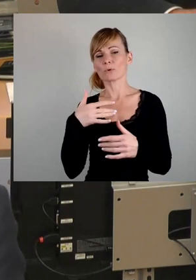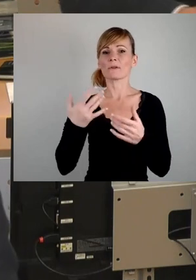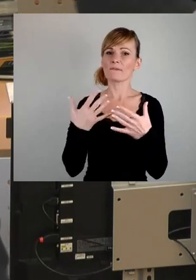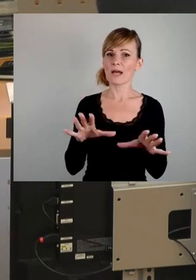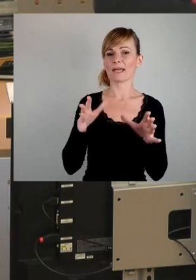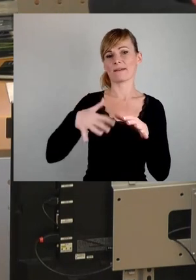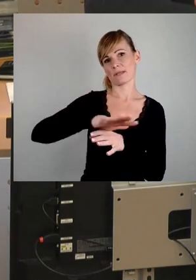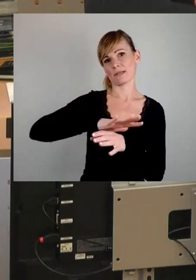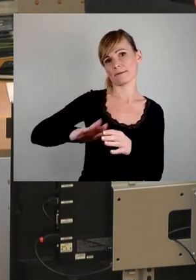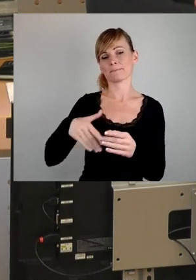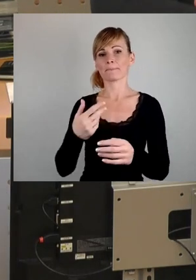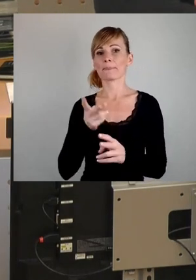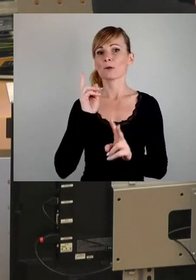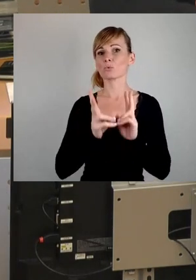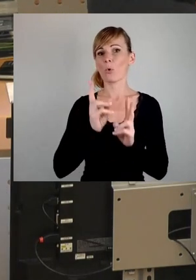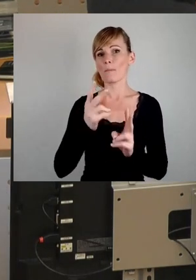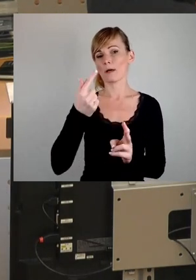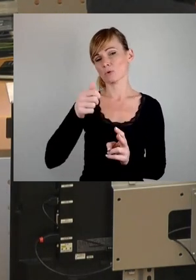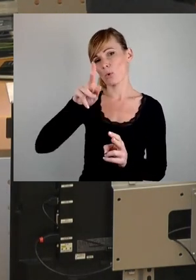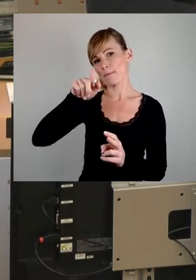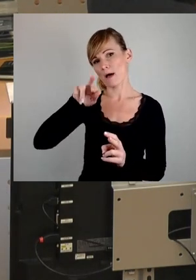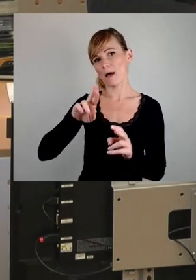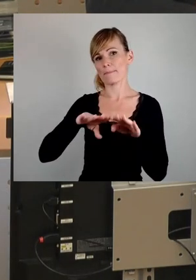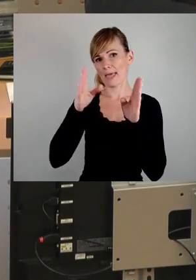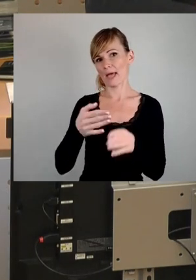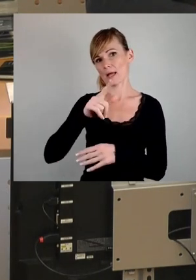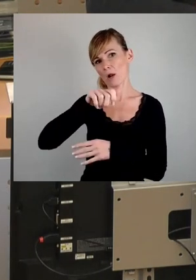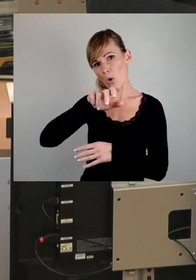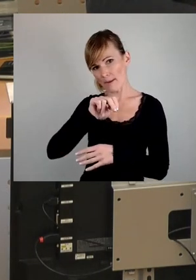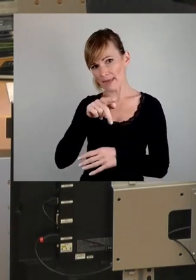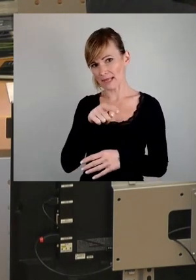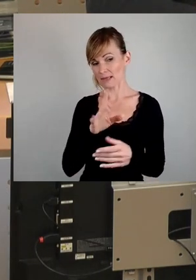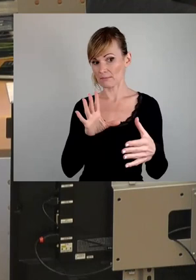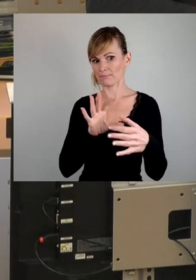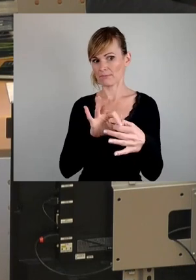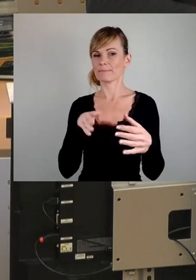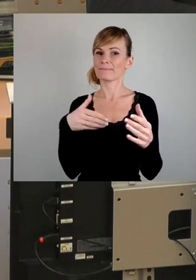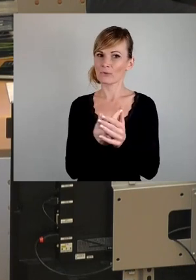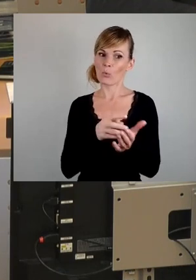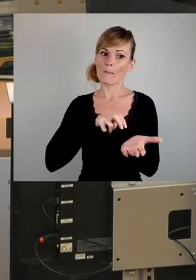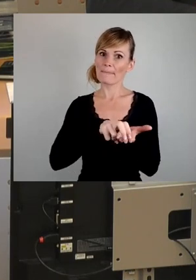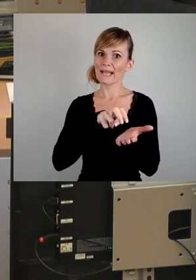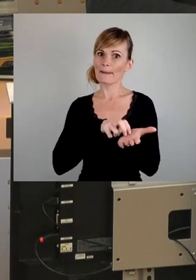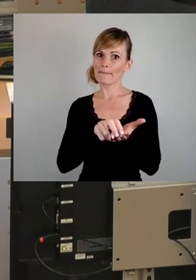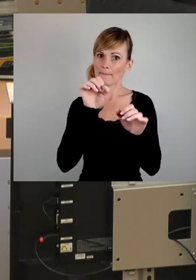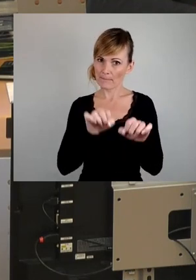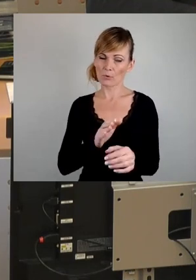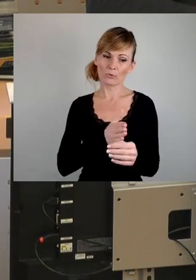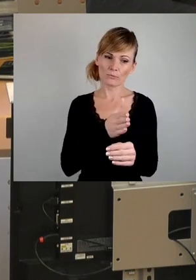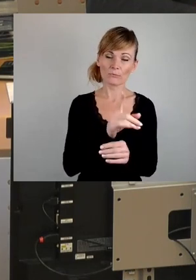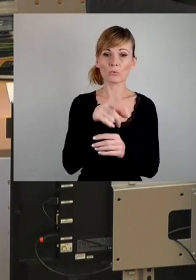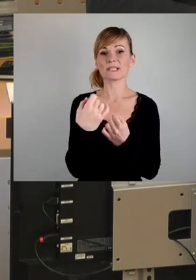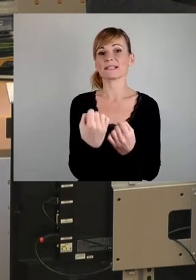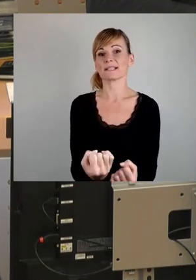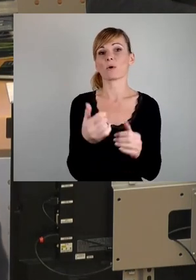Trümmerberg Leuben gehört. Die Begehbarmachung des Trümmerberges wie auch die langfristige Sicherung der Kleingartenflächen